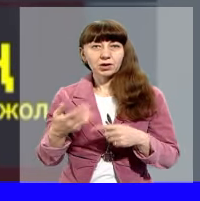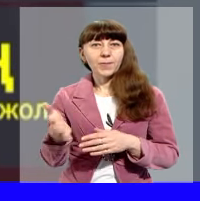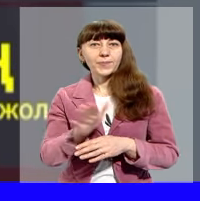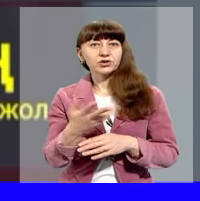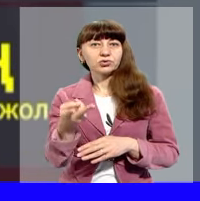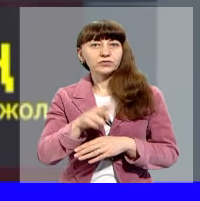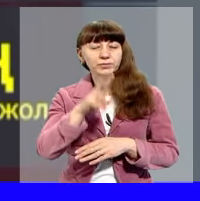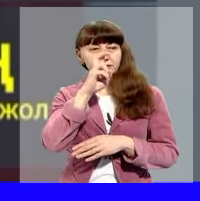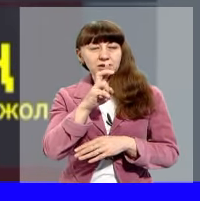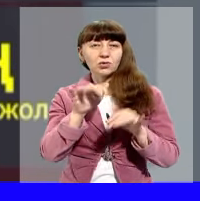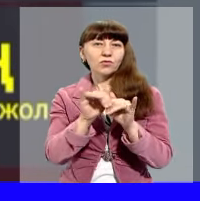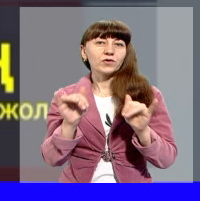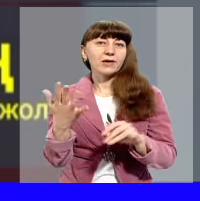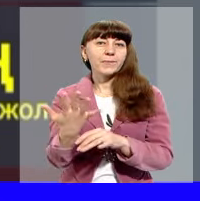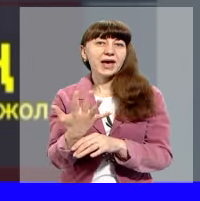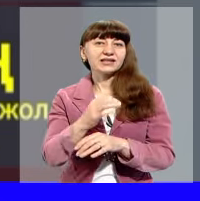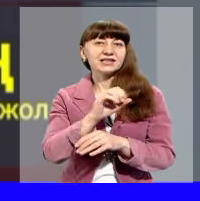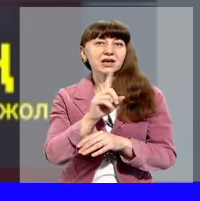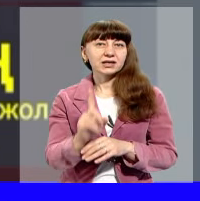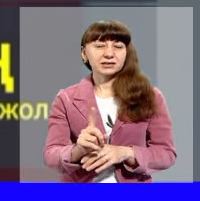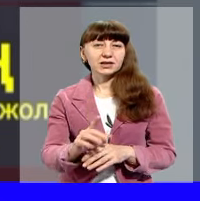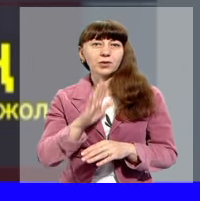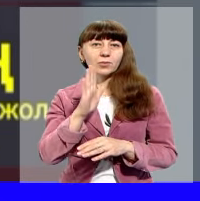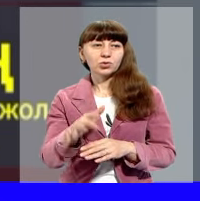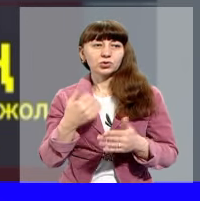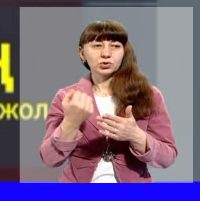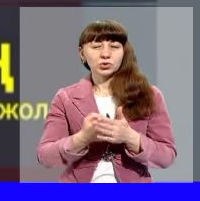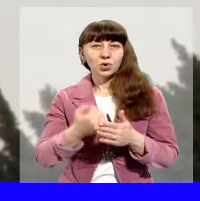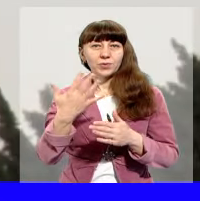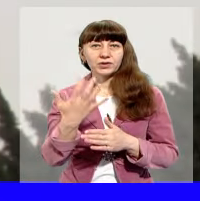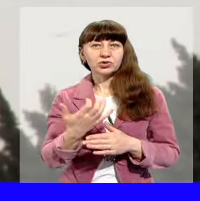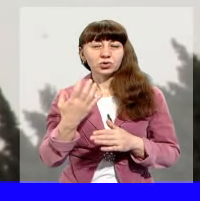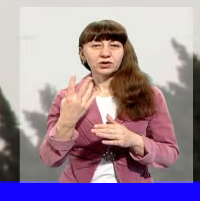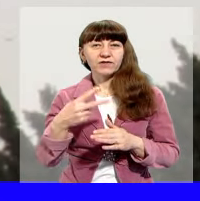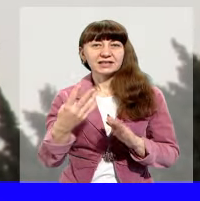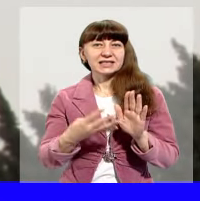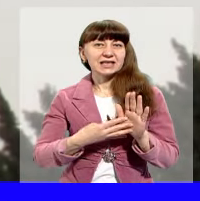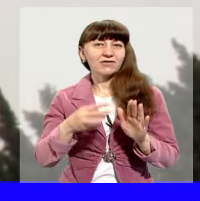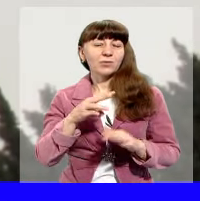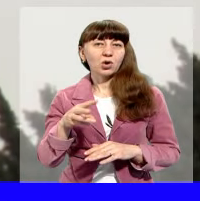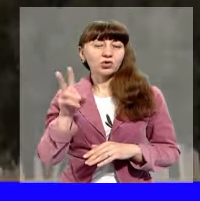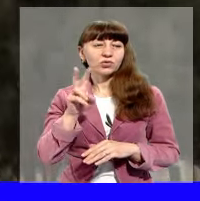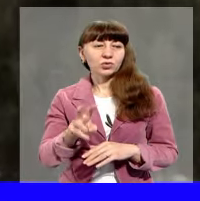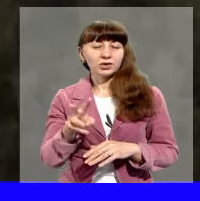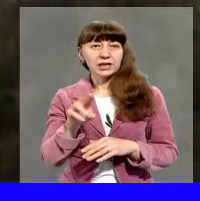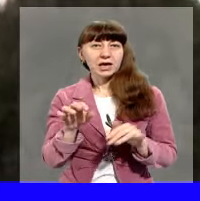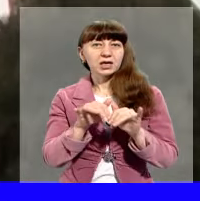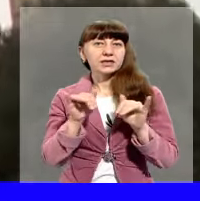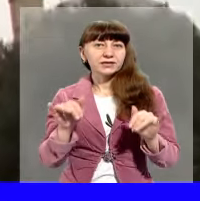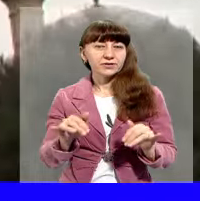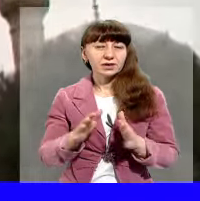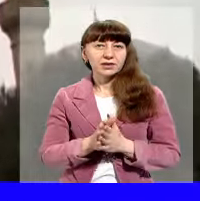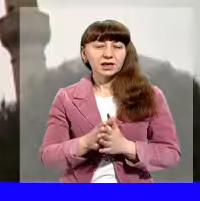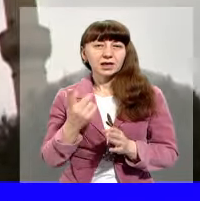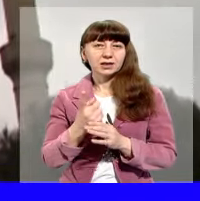жылда 11 мың шақырым темір жол жөнделіп, жаңадан 5 мың шақырымы салынбақ. Бұдан бөлек екі ел арасында 1,5 жылда 40-тан аса маңызды